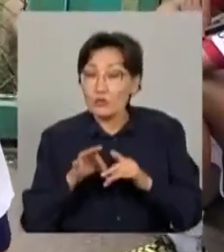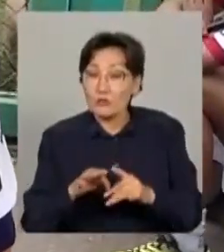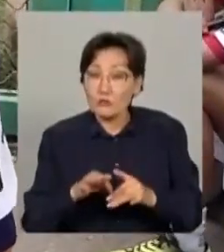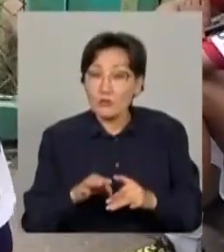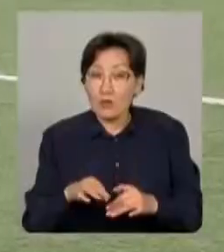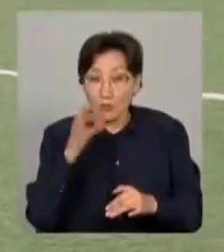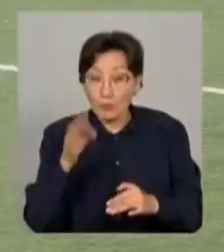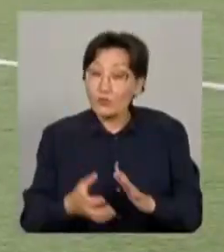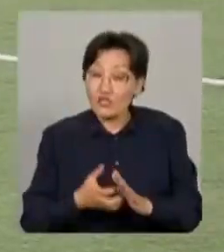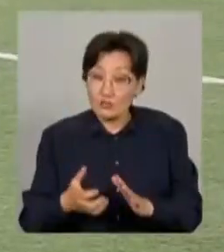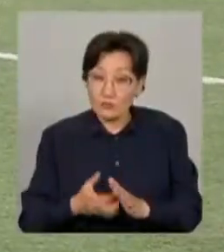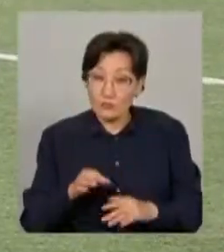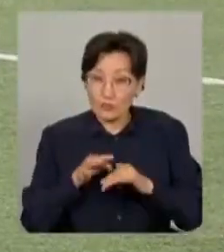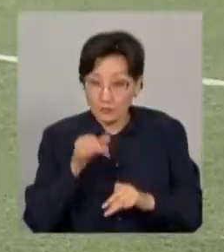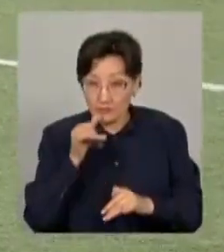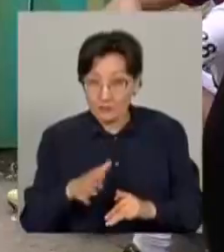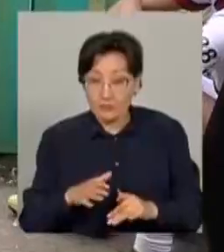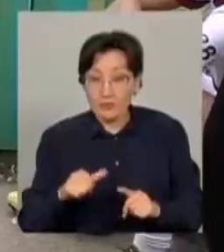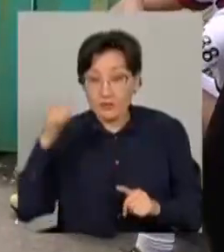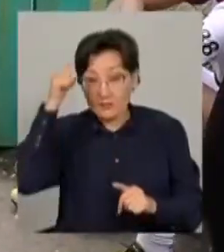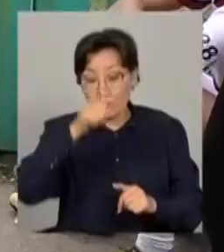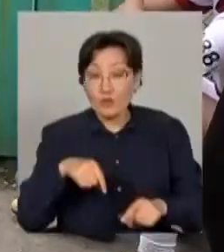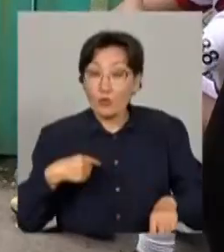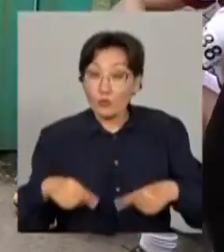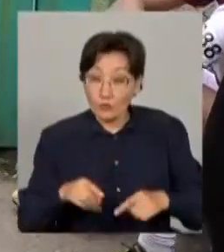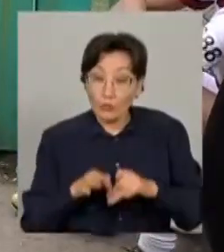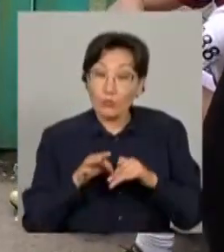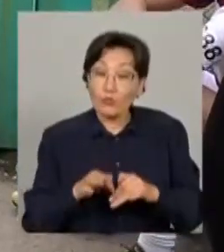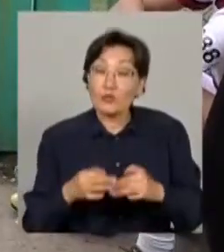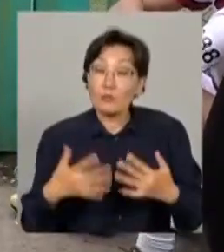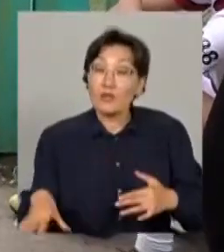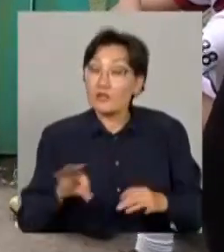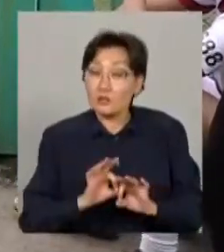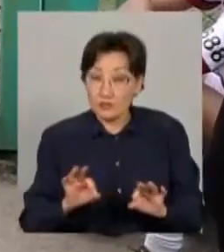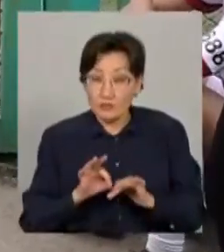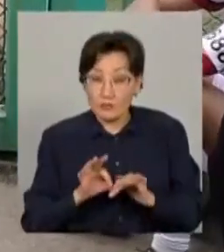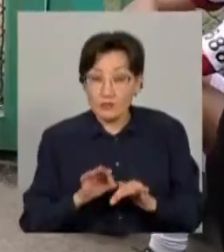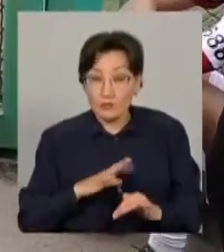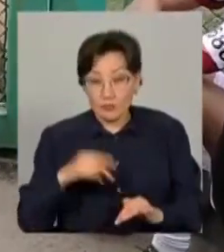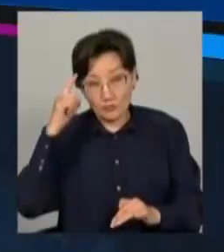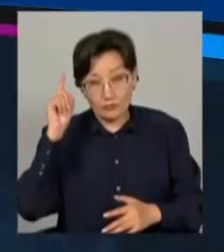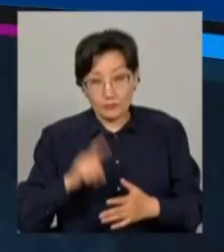опыт жетпей алып, кішкене өте алмай қалдым. Биыл ойнадым, бәрі жақсы өтті. Иншалла бұйырса өтемін деп ойлаймын.